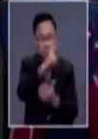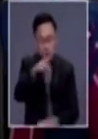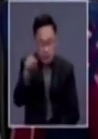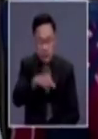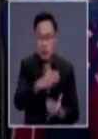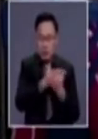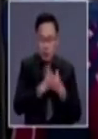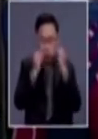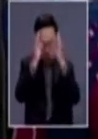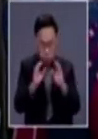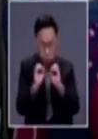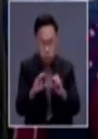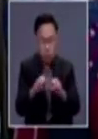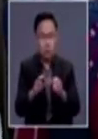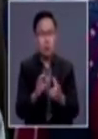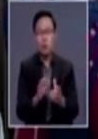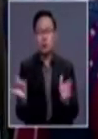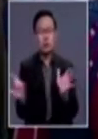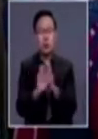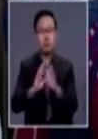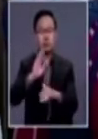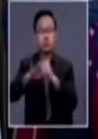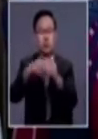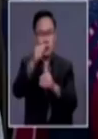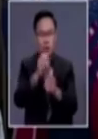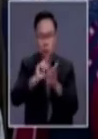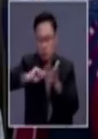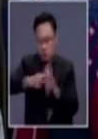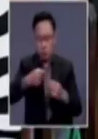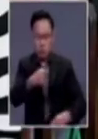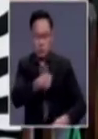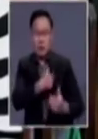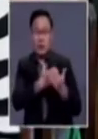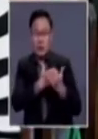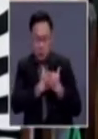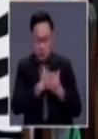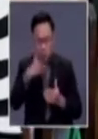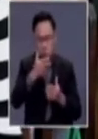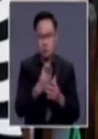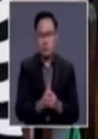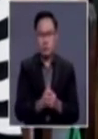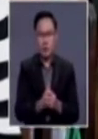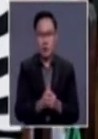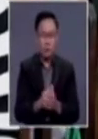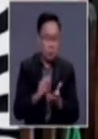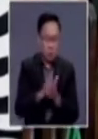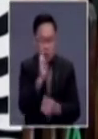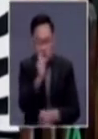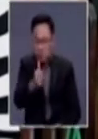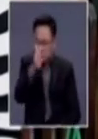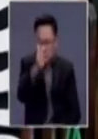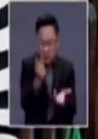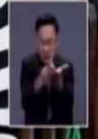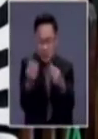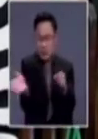ไปได้ดีเองค่ะมันเป็นการประสบความสำเร็จระดับหนึ่งของเราค่ะมันไม่ต้องมากไม่ต้องว่าเขาได้โอเน็ตเต็มไม่ต้